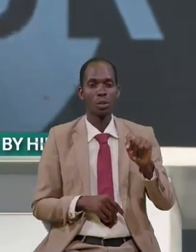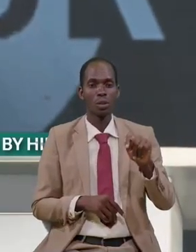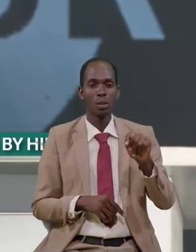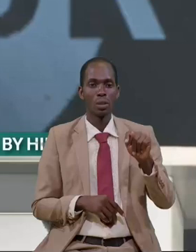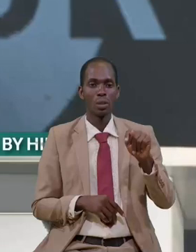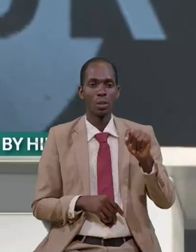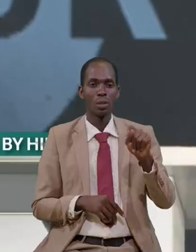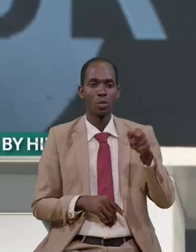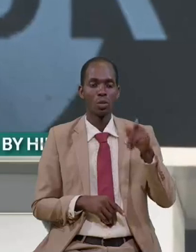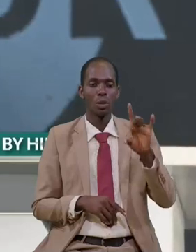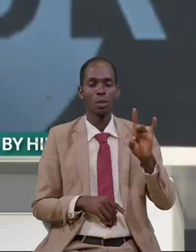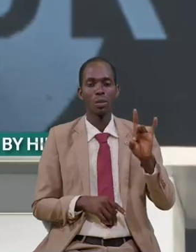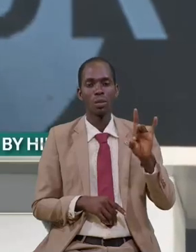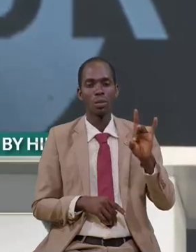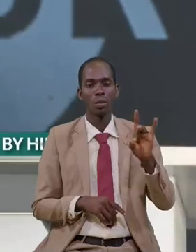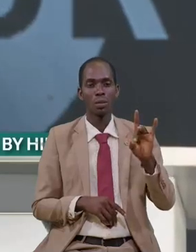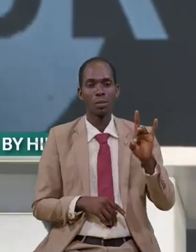28,